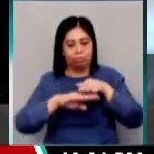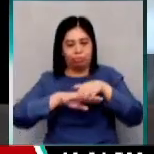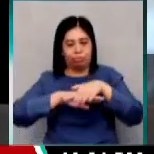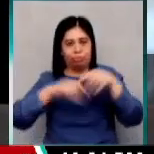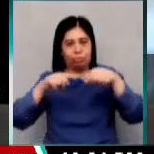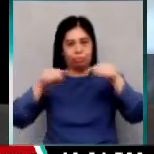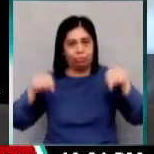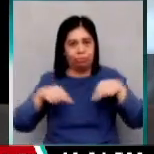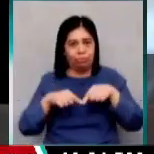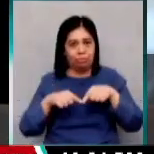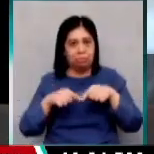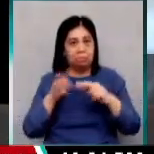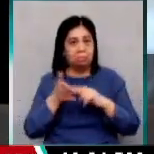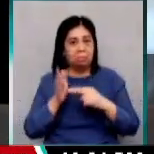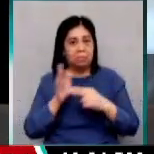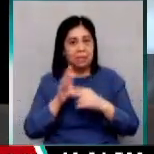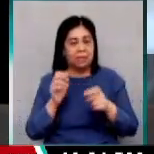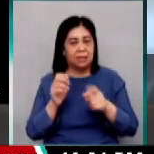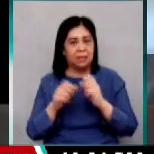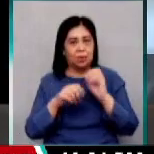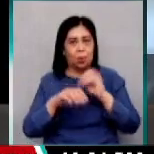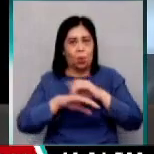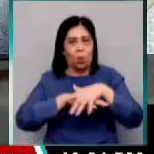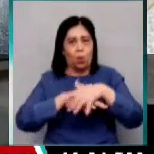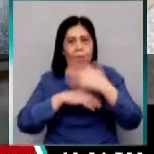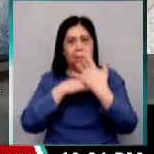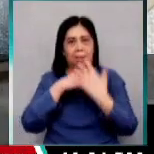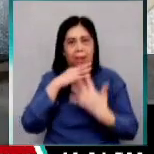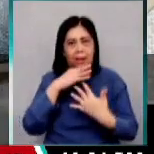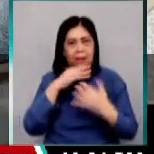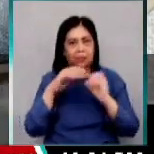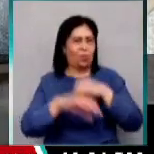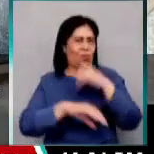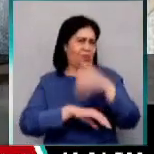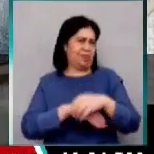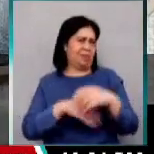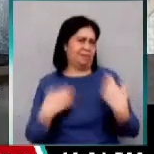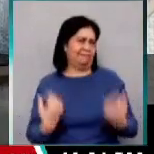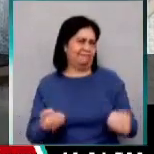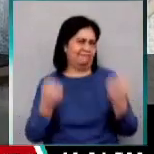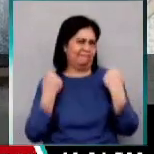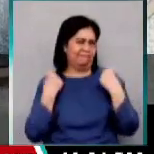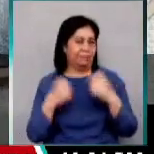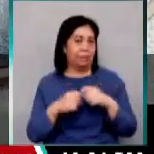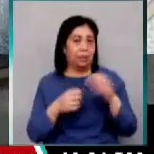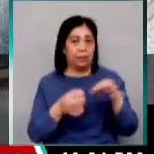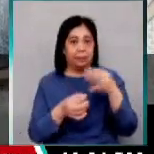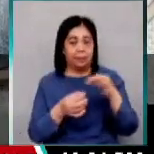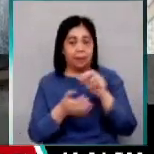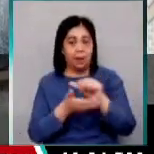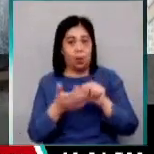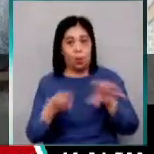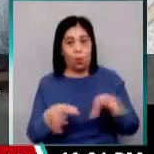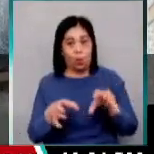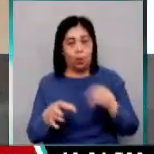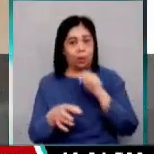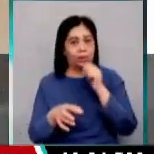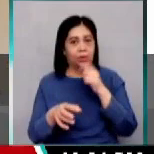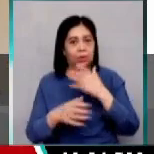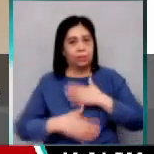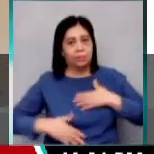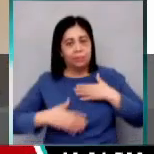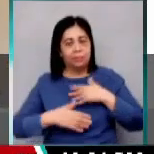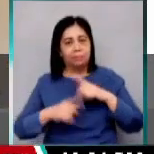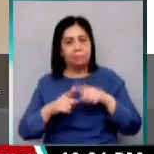Nag-symbolize siya ng parang umaapaw na yung dugo eh, parang sumusobra na. Ang mga embroidery artworks hindi lang libangan kundi paraan daw ni